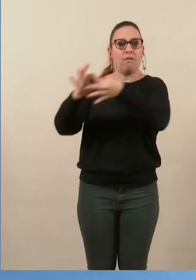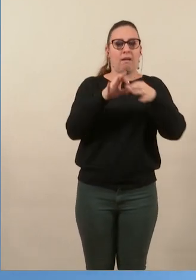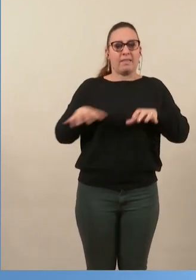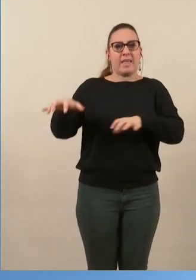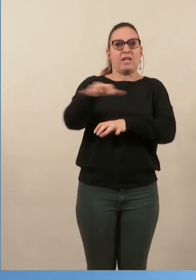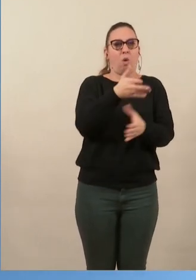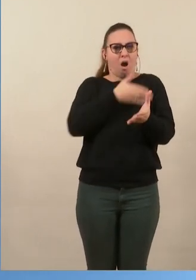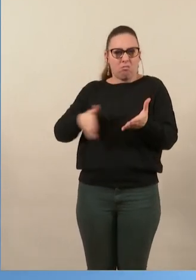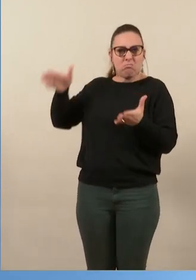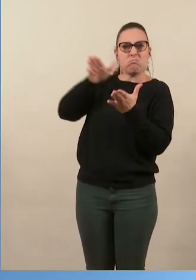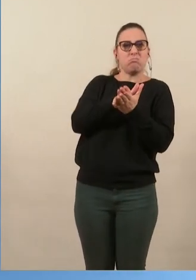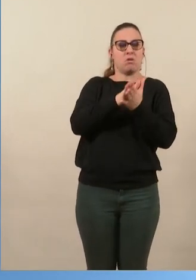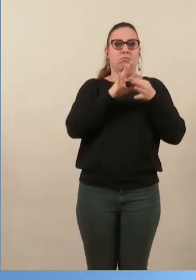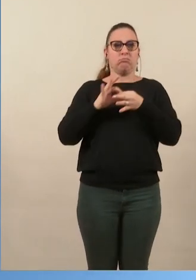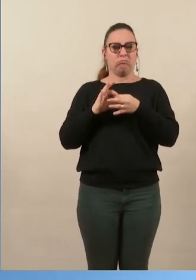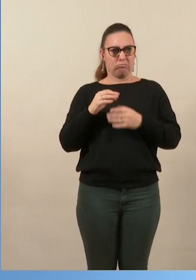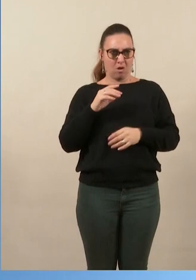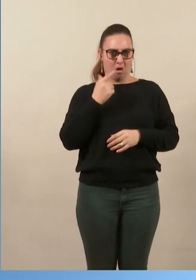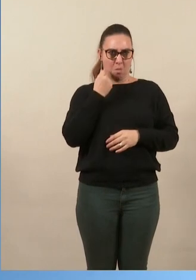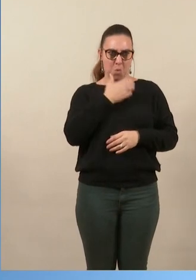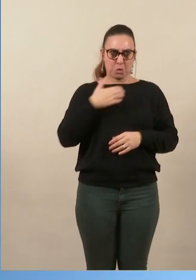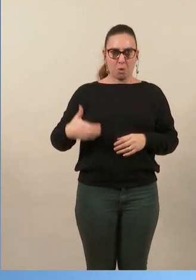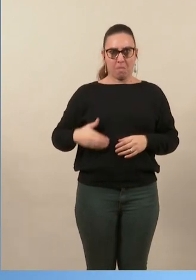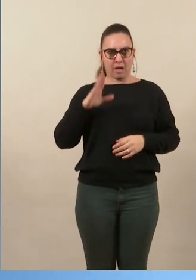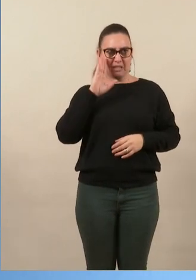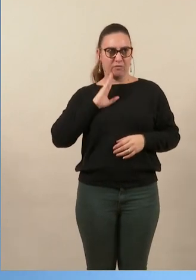renforcée rassurez-nous Monsieur le